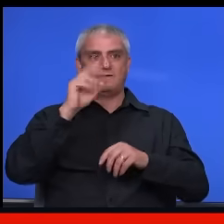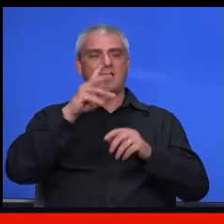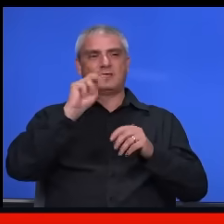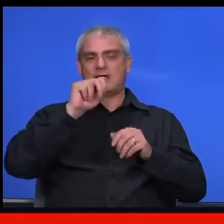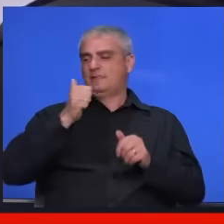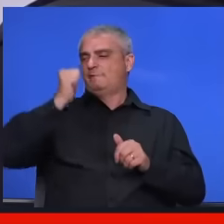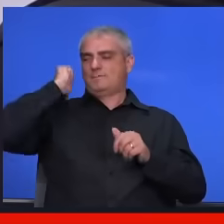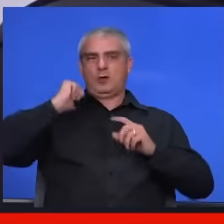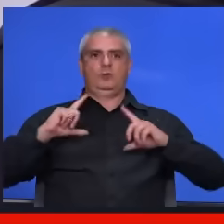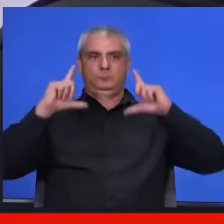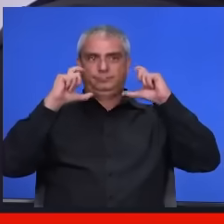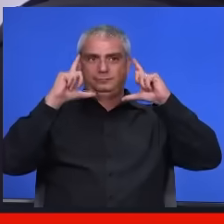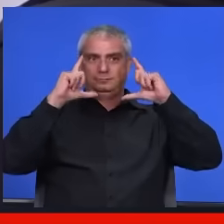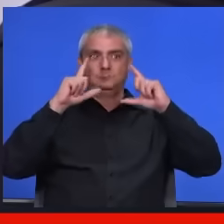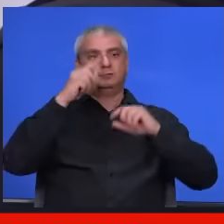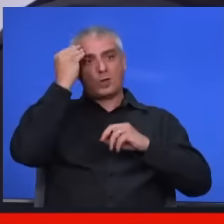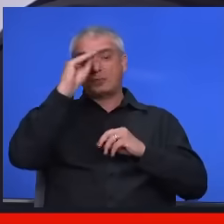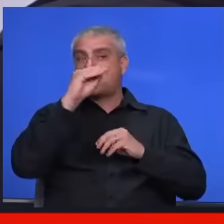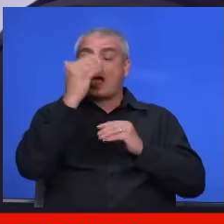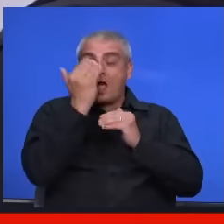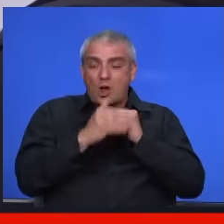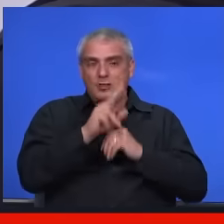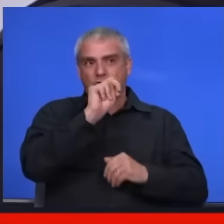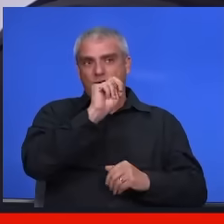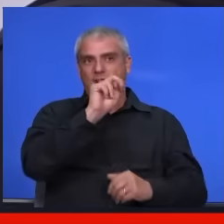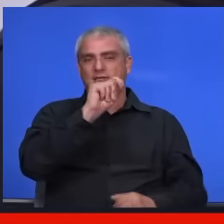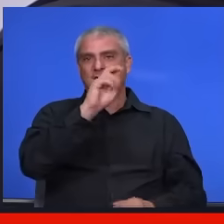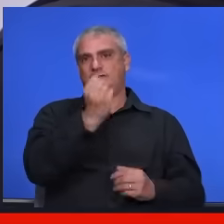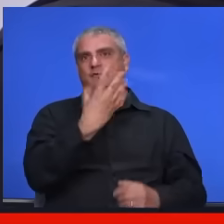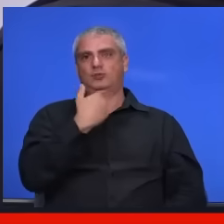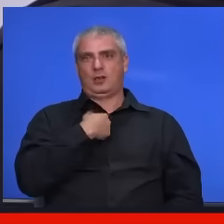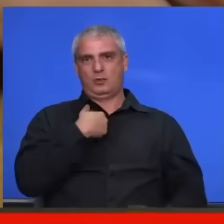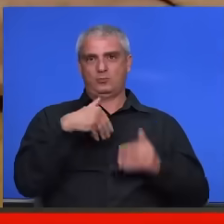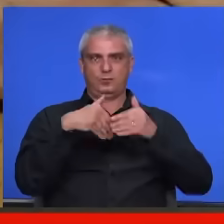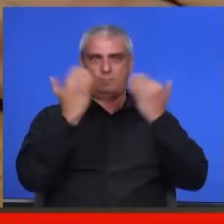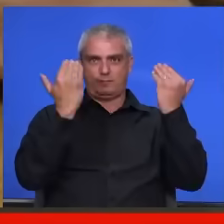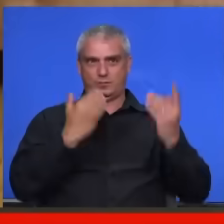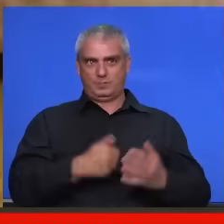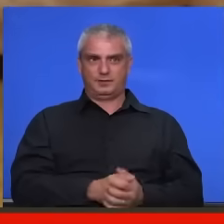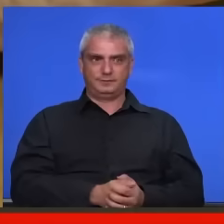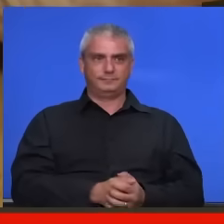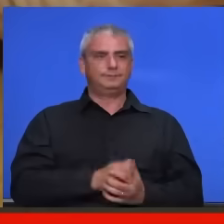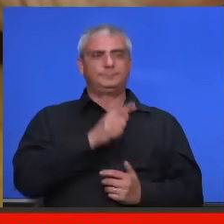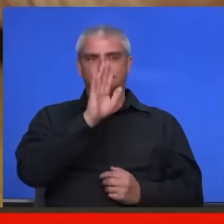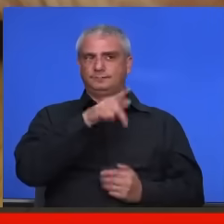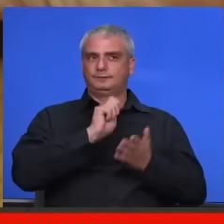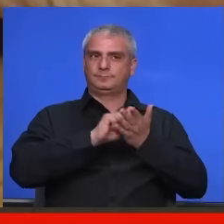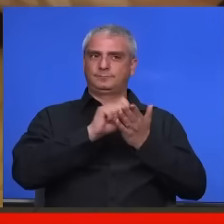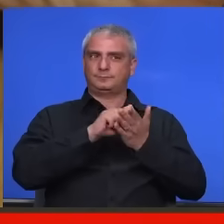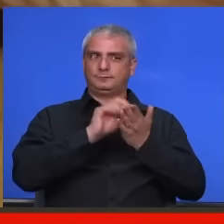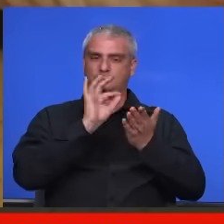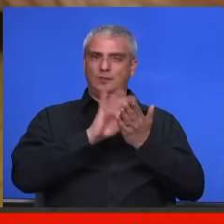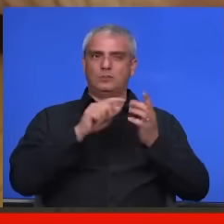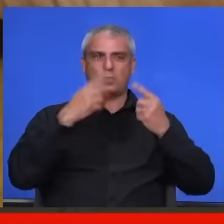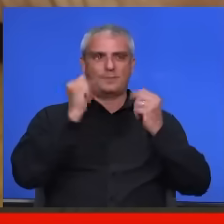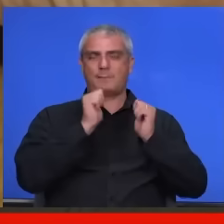מאחור. וזו ההודעה האחרונה של נתיב מאותו הבוקר. וגם כן הייתה התכתבות שלו